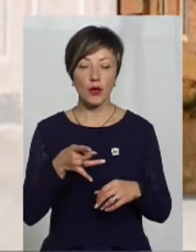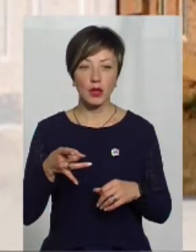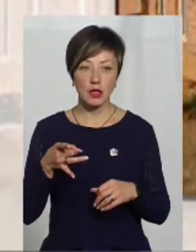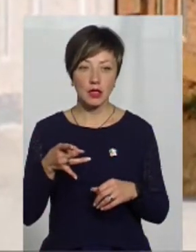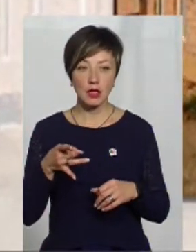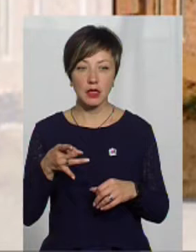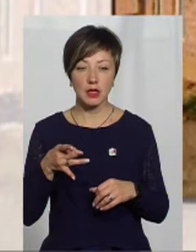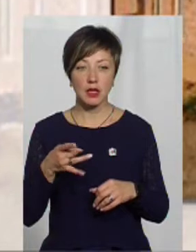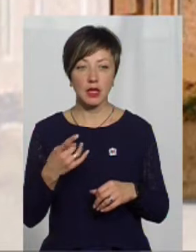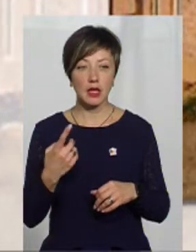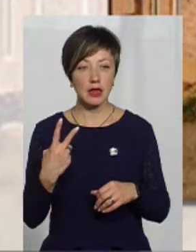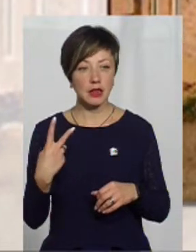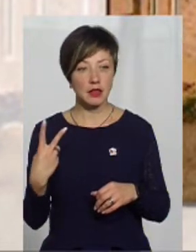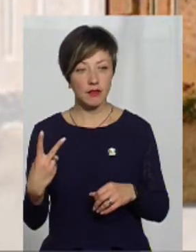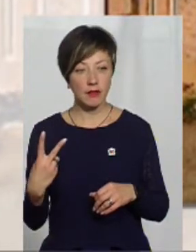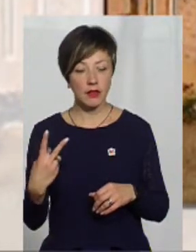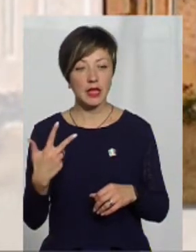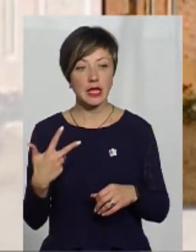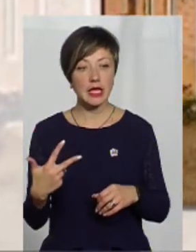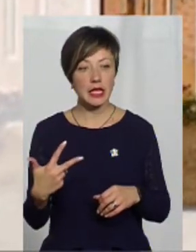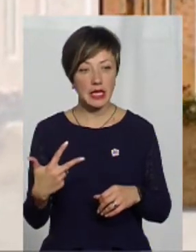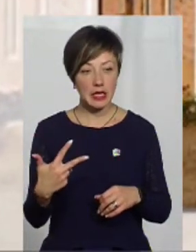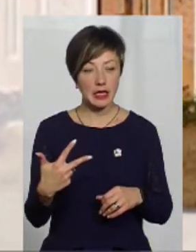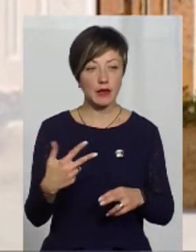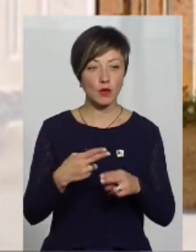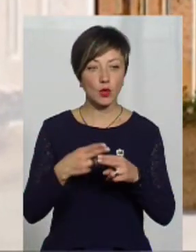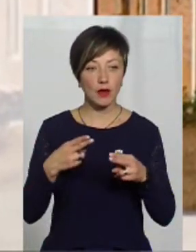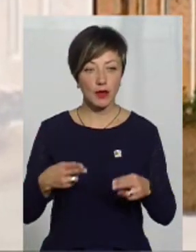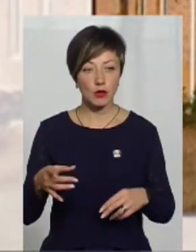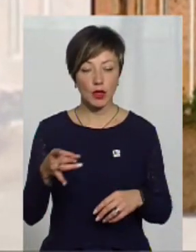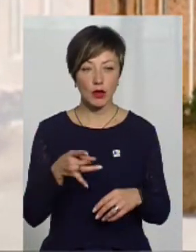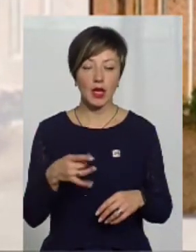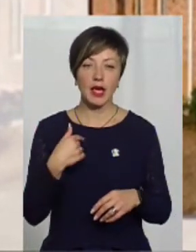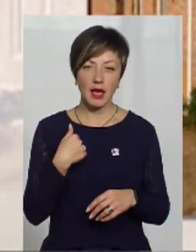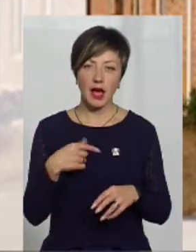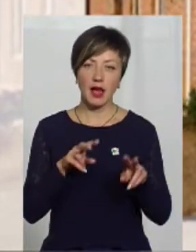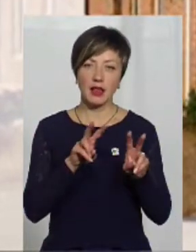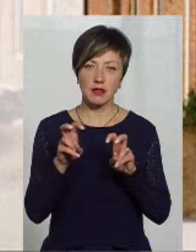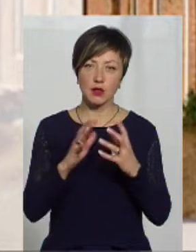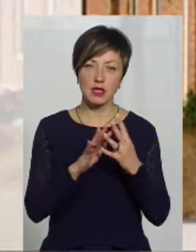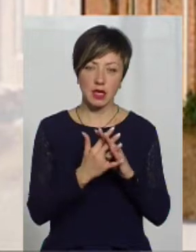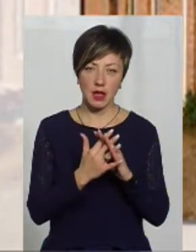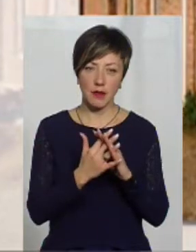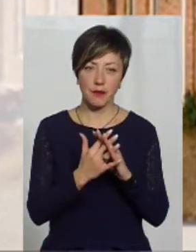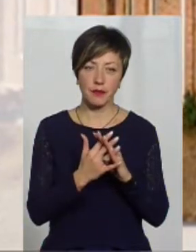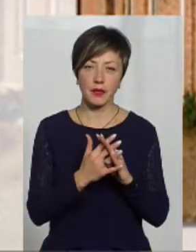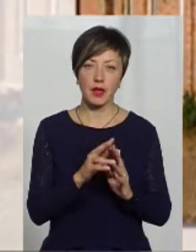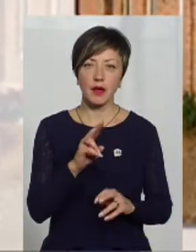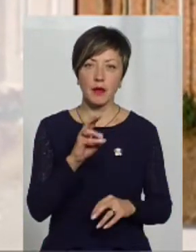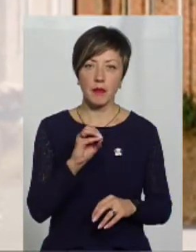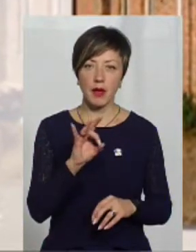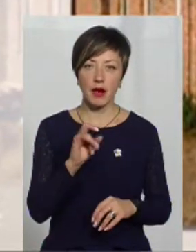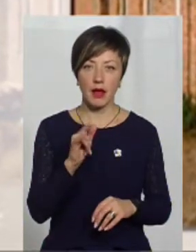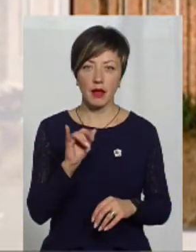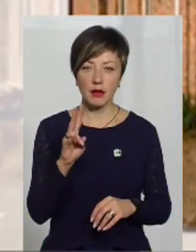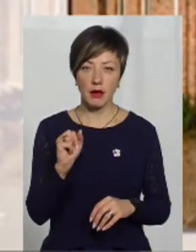районі, 2 в Дунаєвецькому, 3 в Дунаєвецькому, напевно, що. Ну, я назву села. Це село